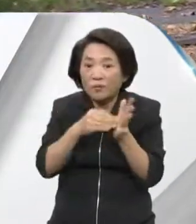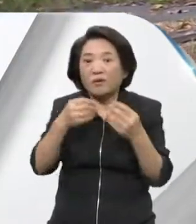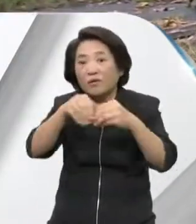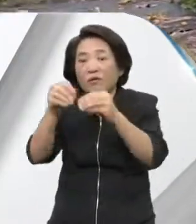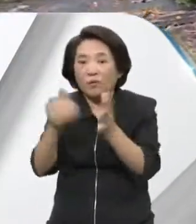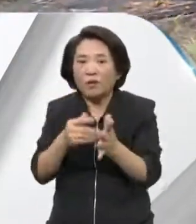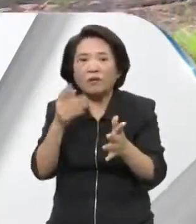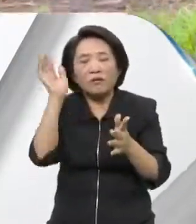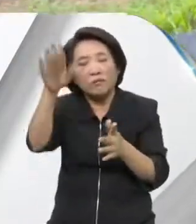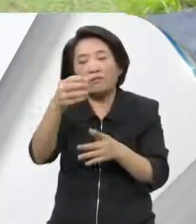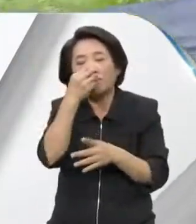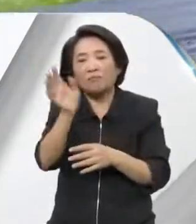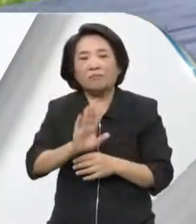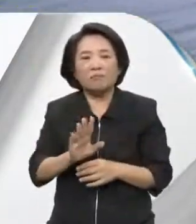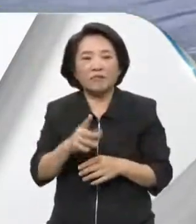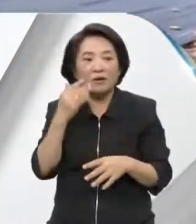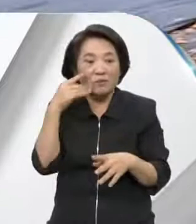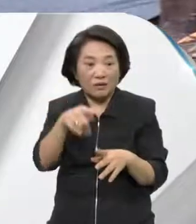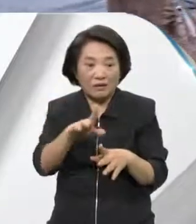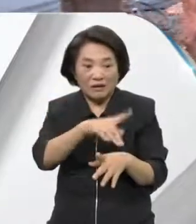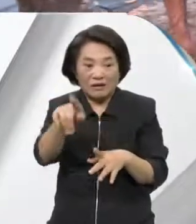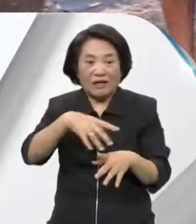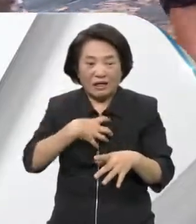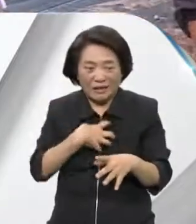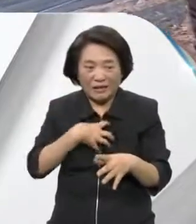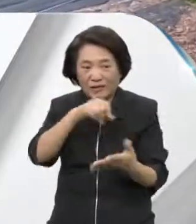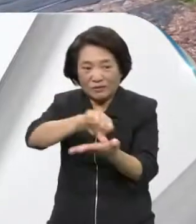果子。安尼有农场冇种到安辛苦，